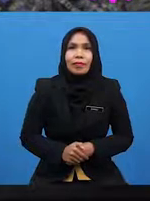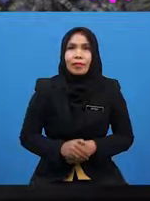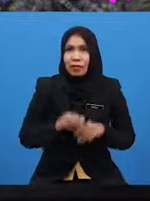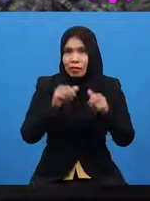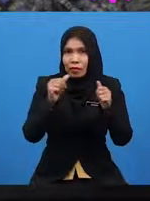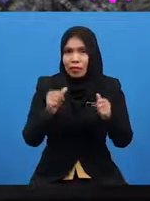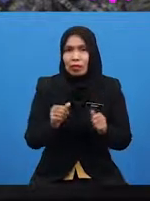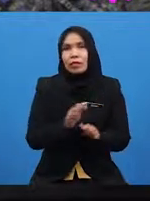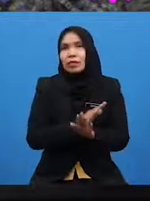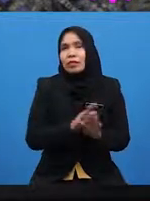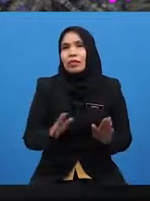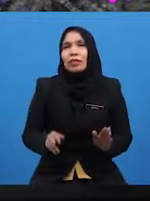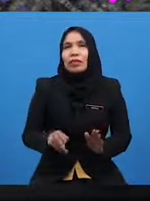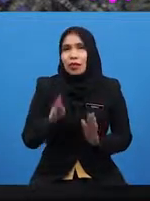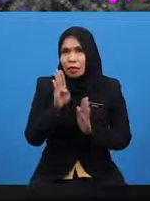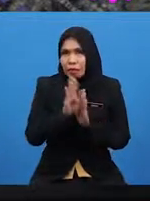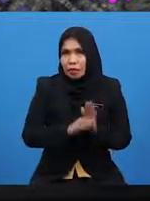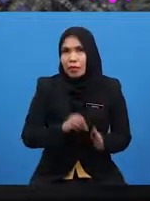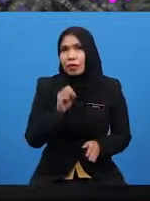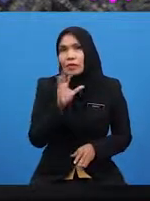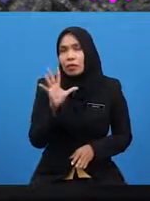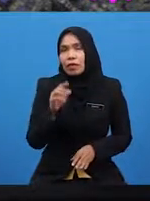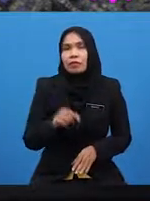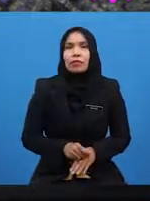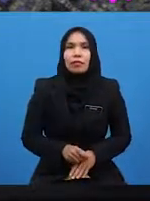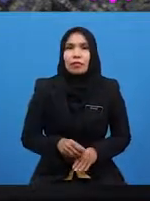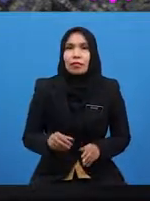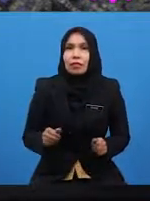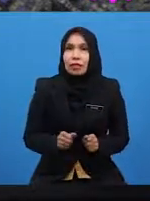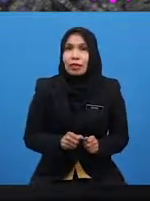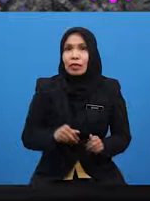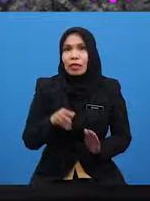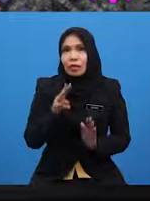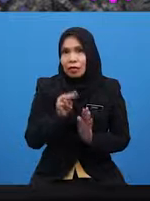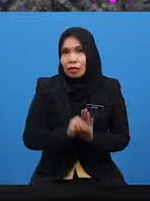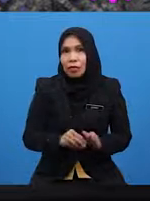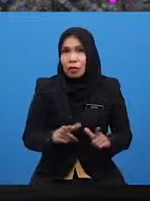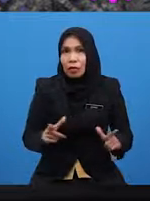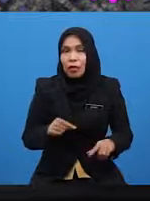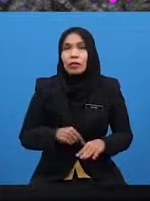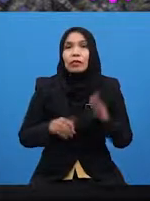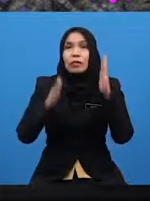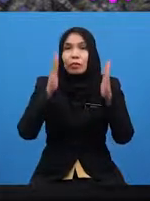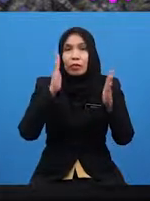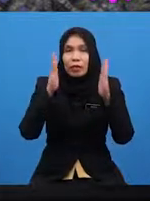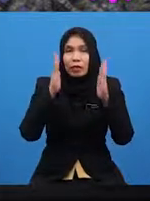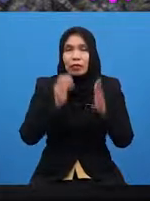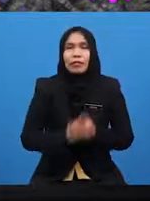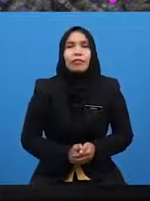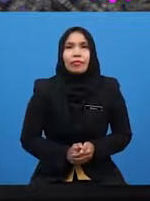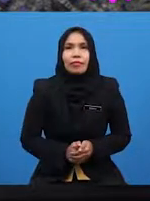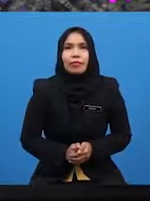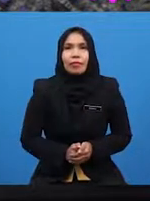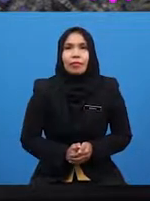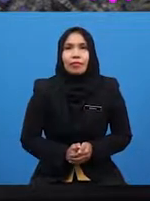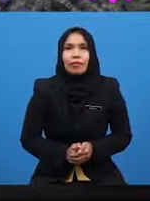Arca tidak berkembang dengan meluas di Malaysia seperti catan, tetapi seni arca moden di Malaysia bermula pada sekitar tahun